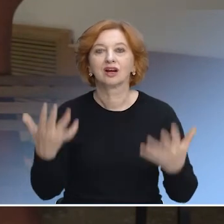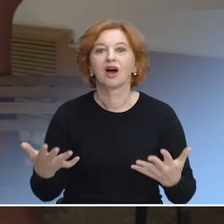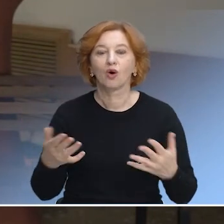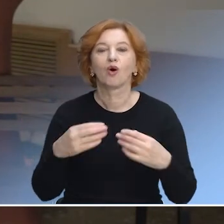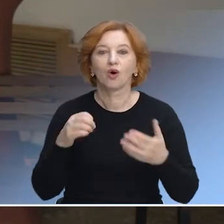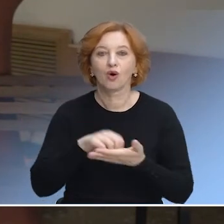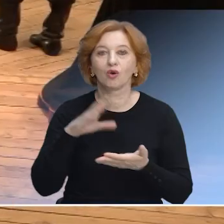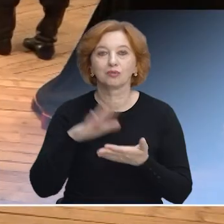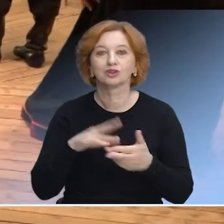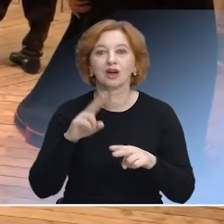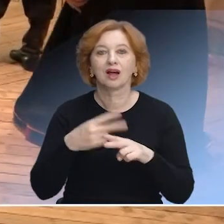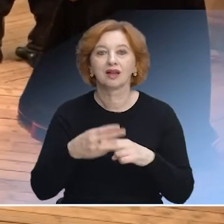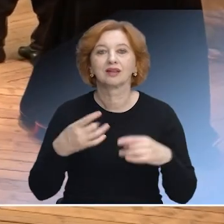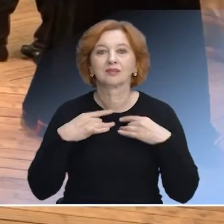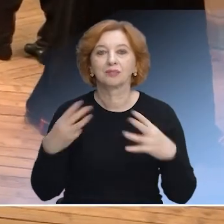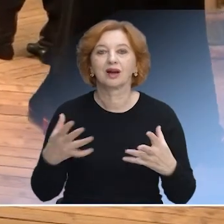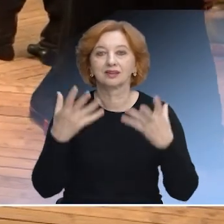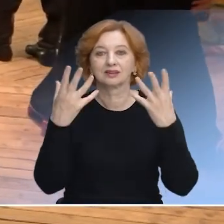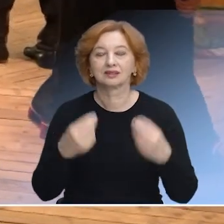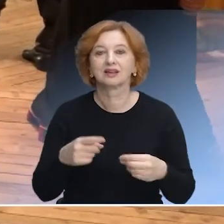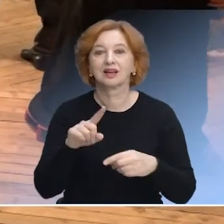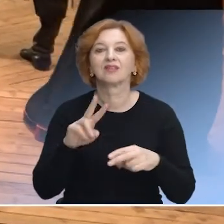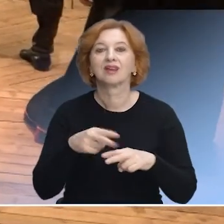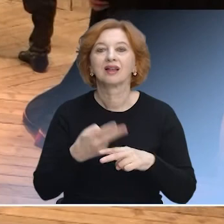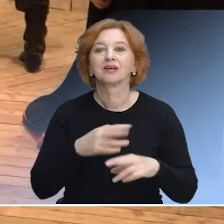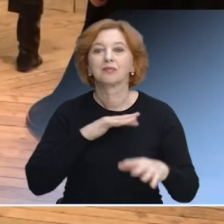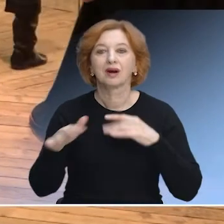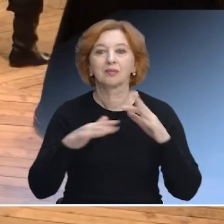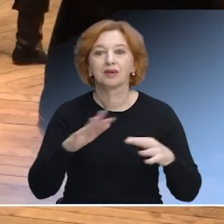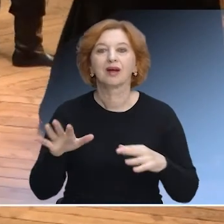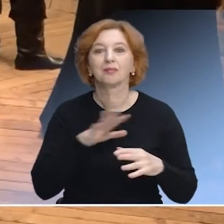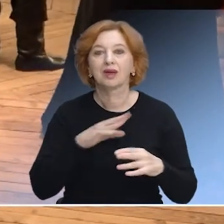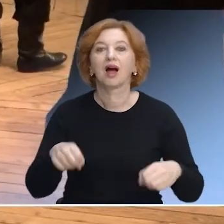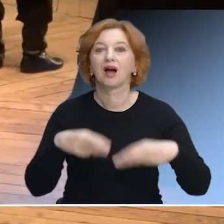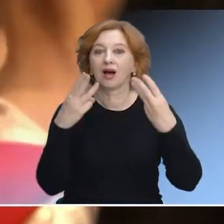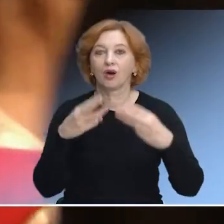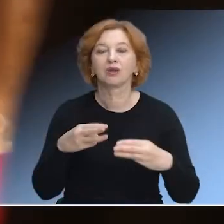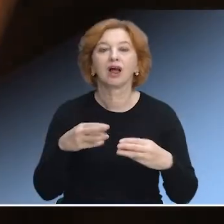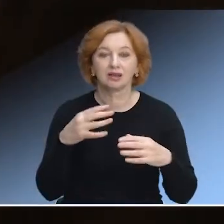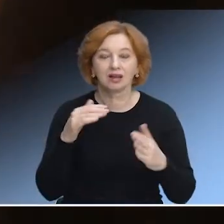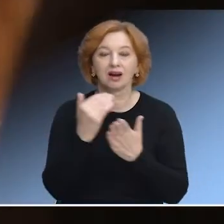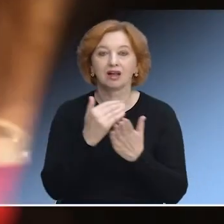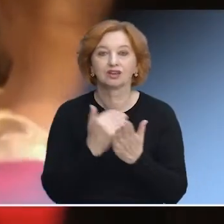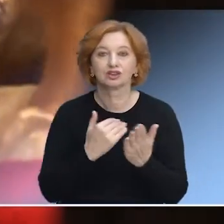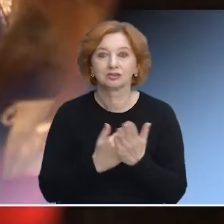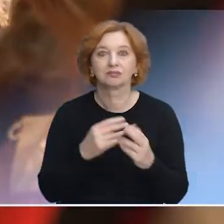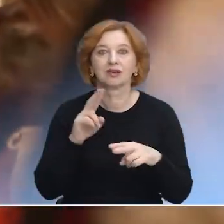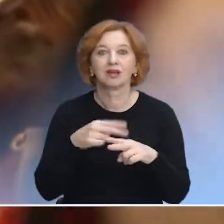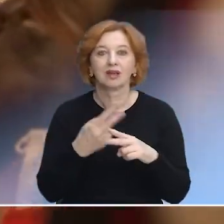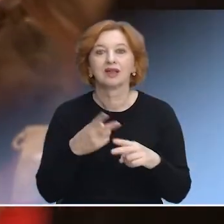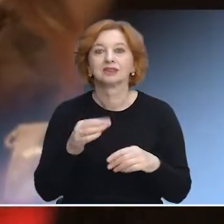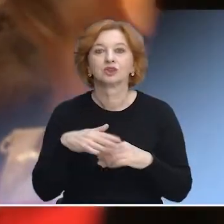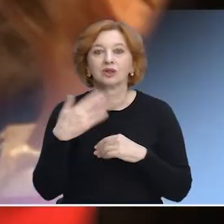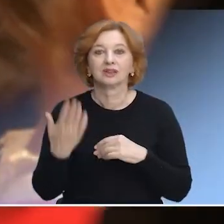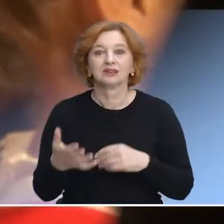этот праздничный день. Все мероприятия в этот период у нас проходят в онлайн-режиме. Но, конечно же, мы не остаемся в стороне,